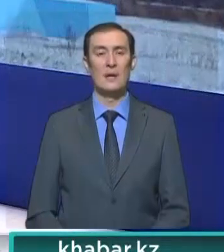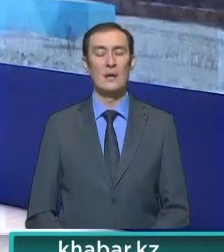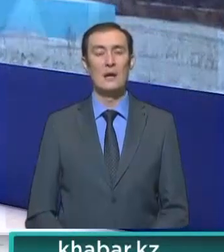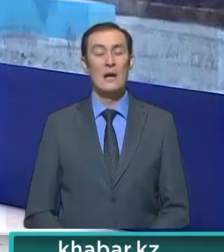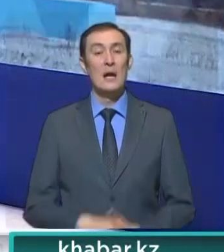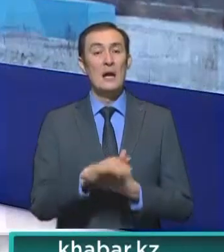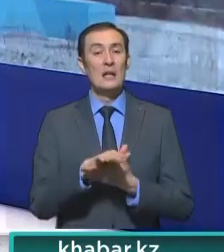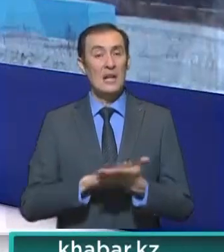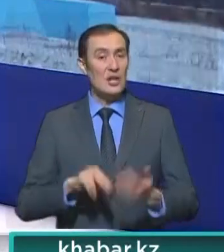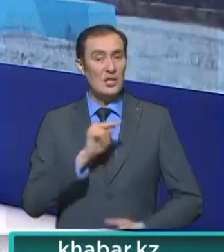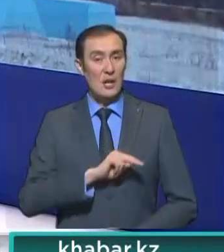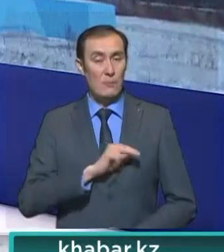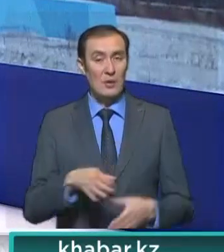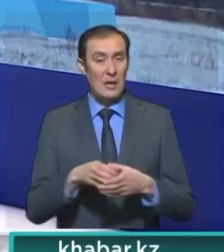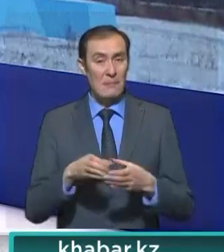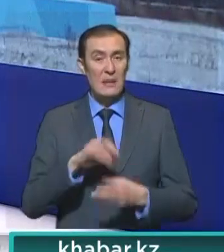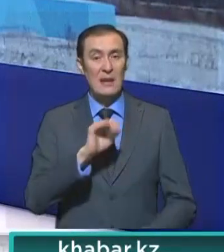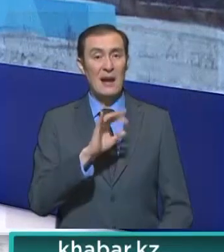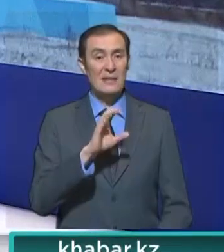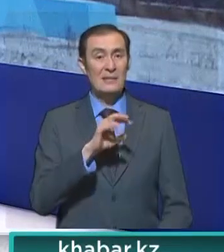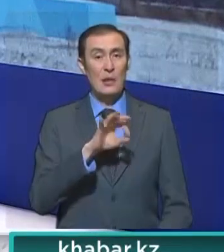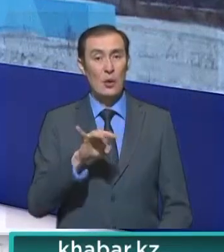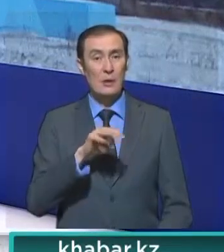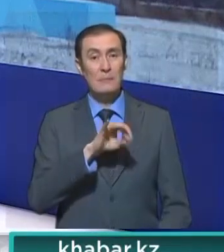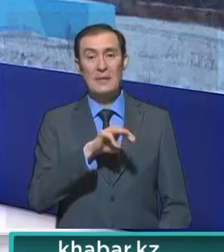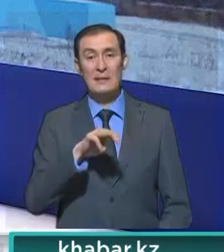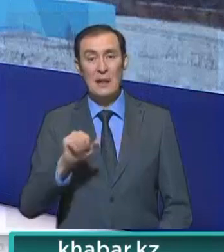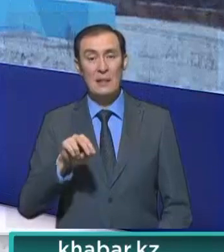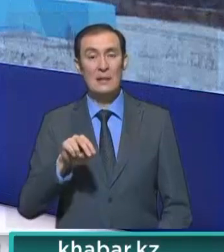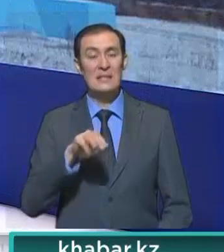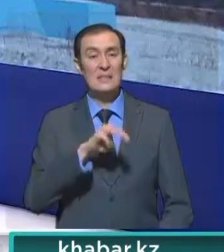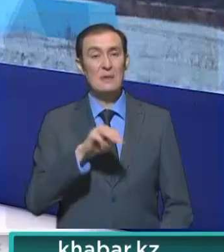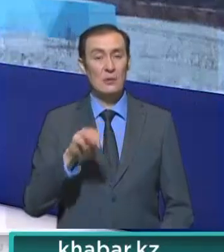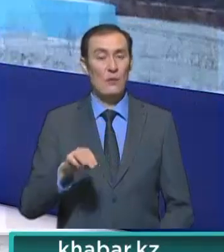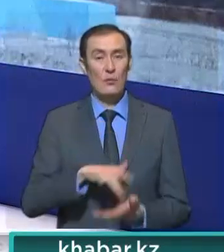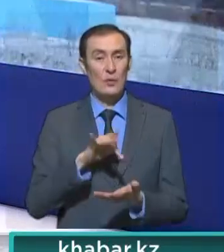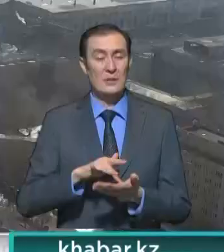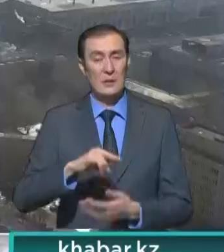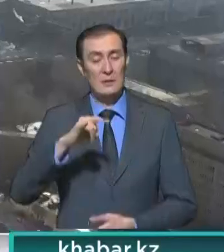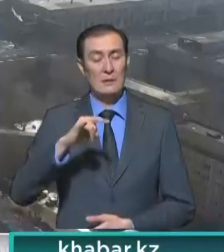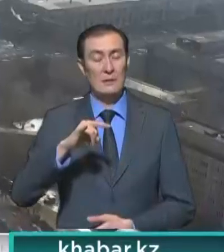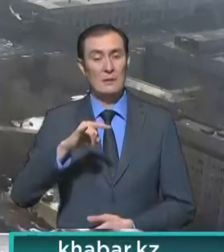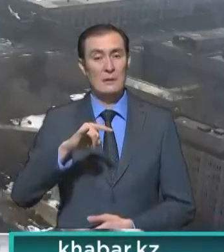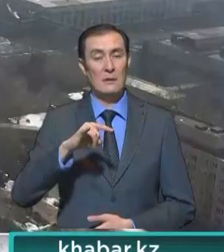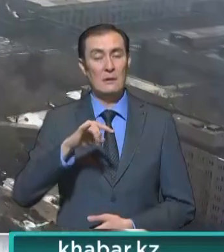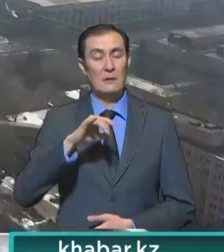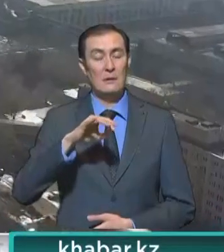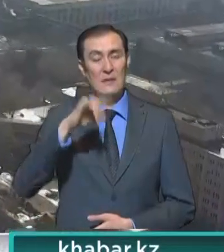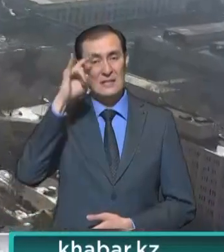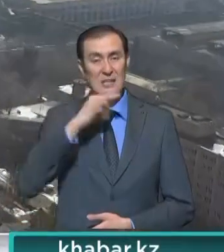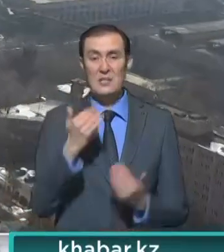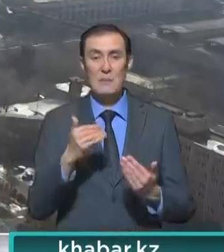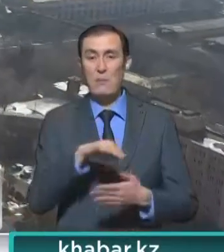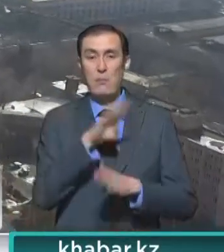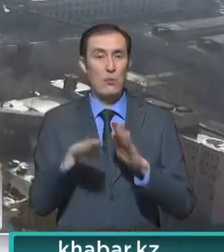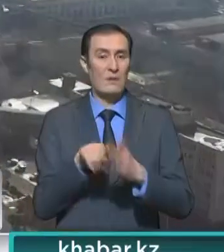Но дальнейшая деятельность ArcelorMittal Темиртау в Казахстане под вопросом. Об этом в кулуарах Сената заявил глава Мининдустрии. По словам